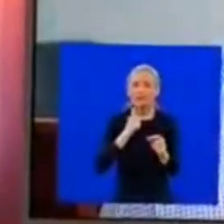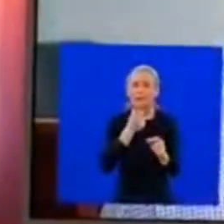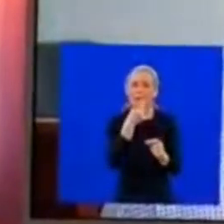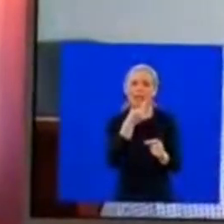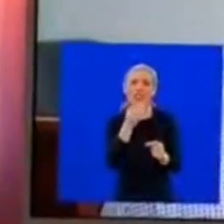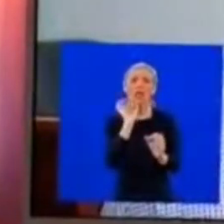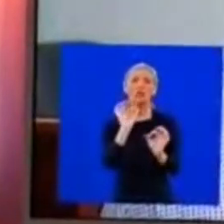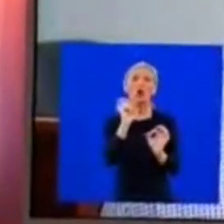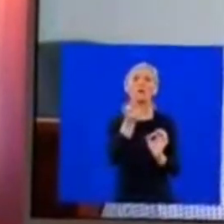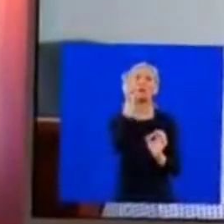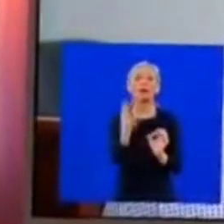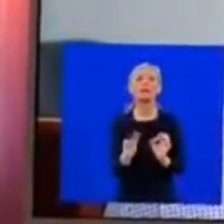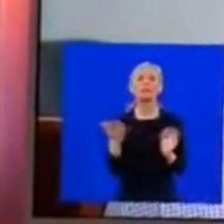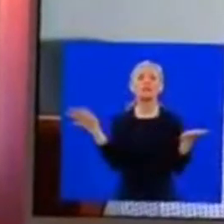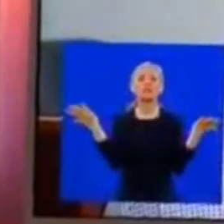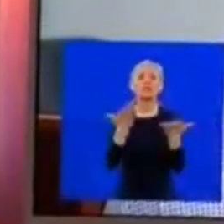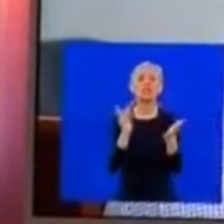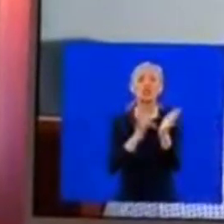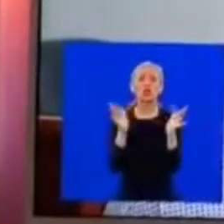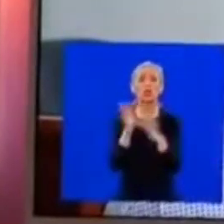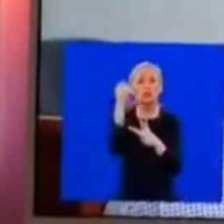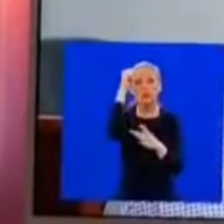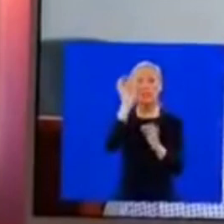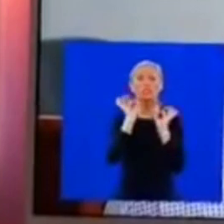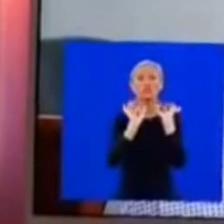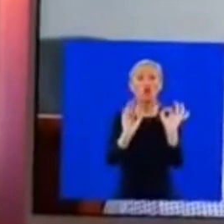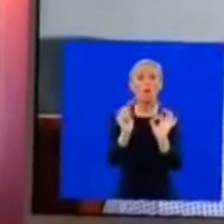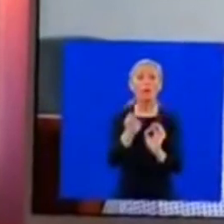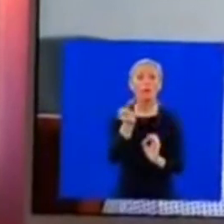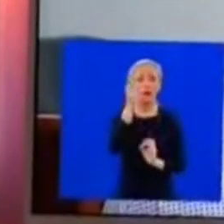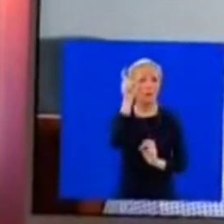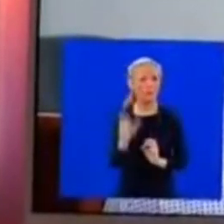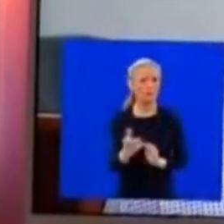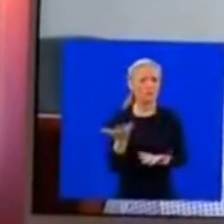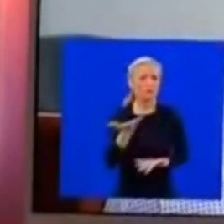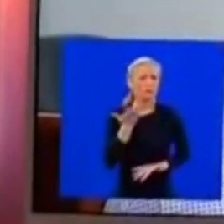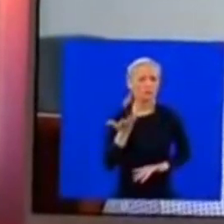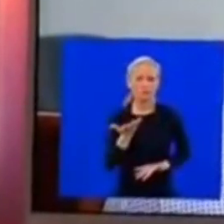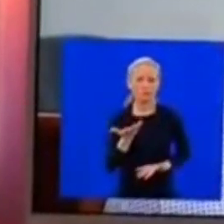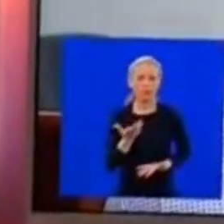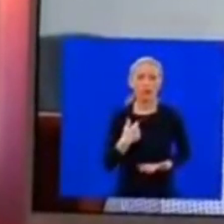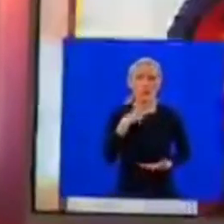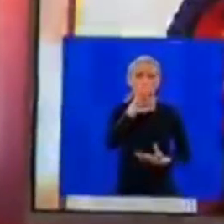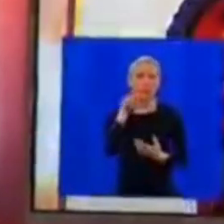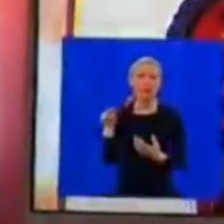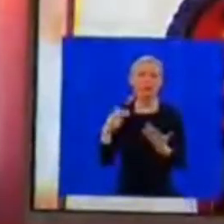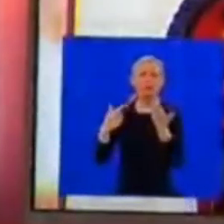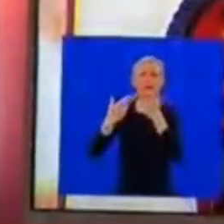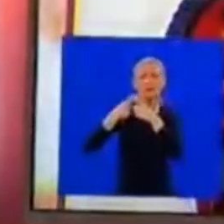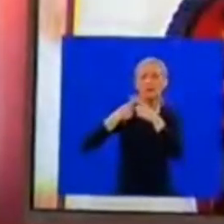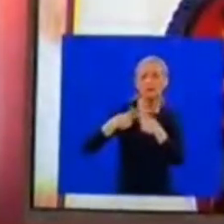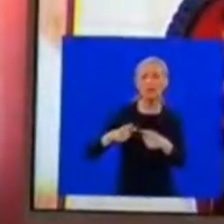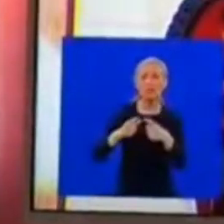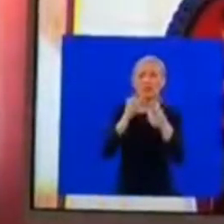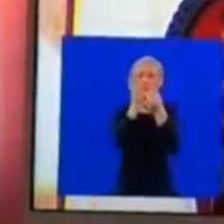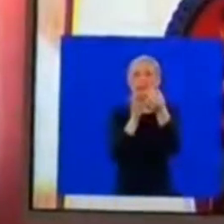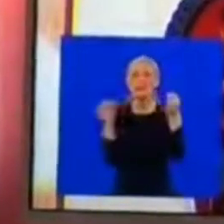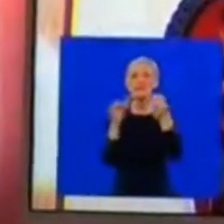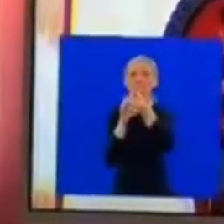Zbog čega je Isus Krist dobri pastir? To možemo promatrati kroz različite